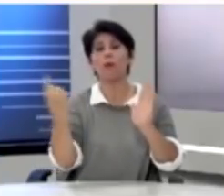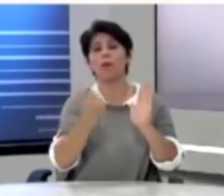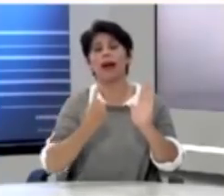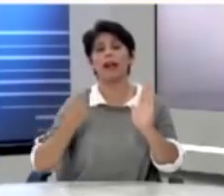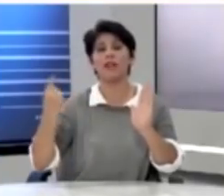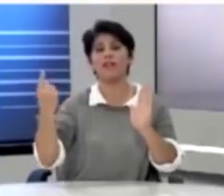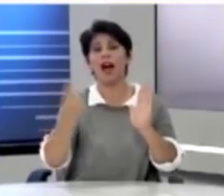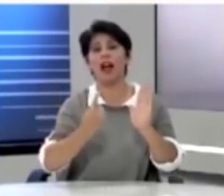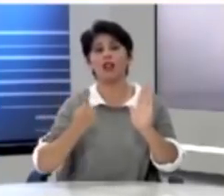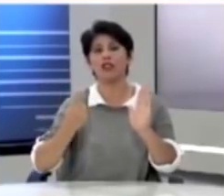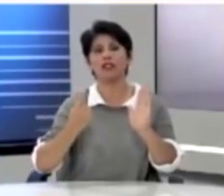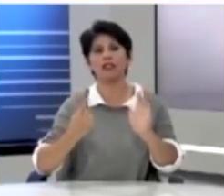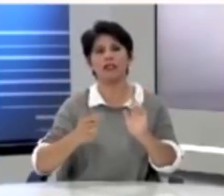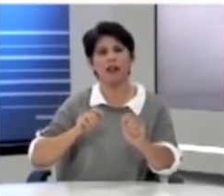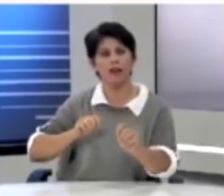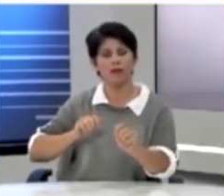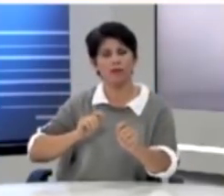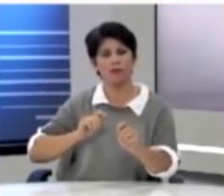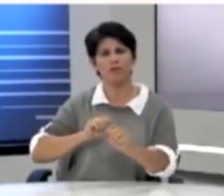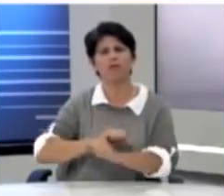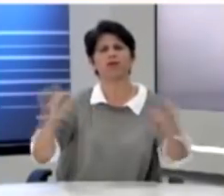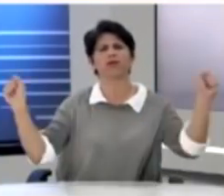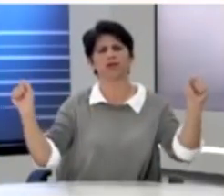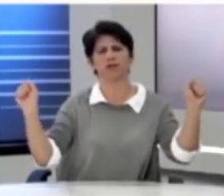περιβαλλοντικές βόμβες μπορούν να χαρακτηριστούν.